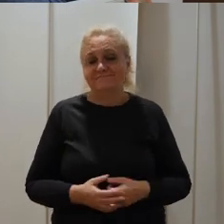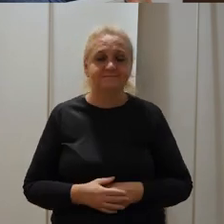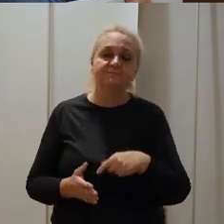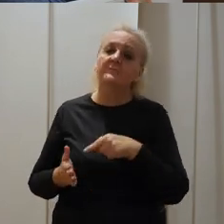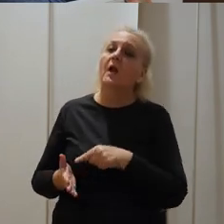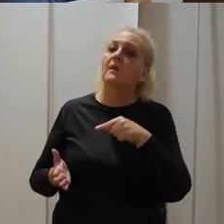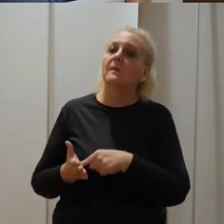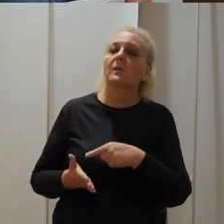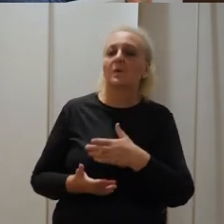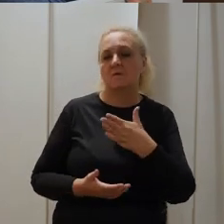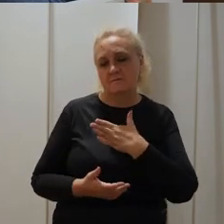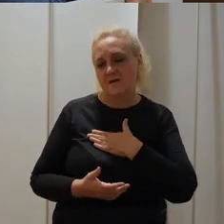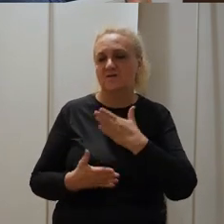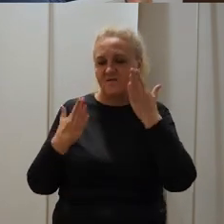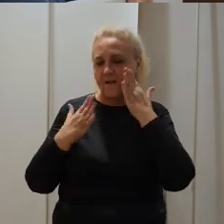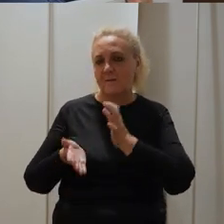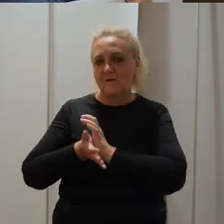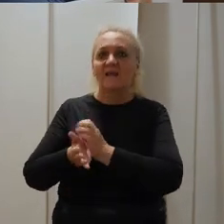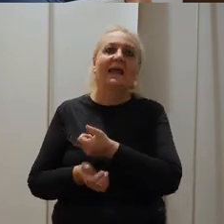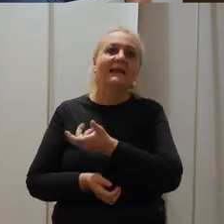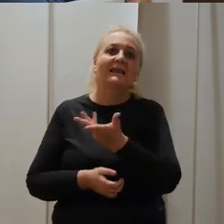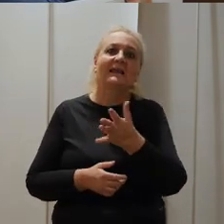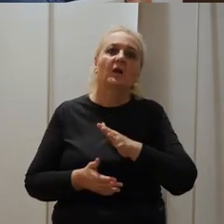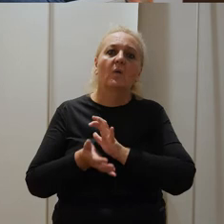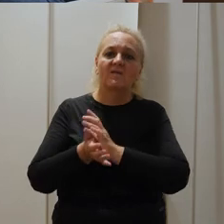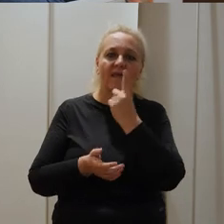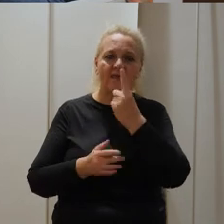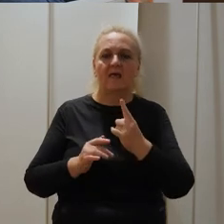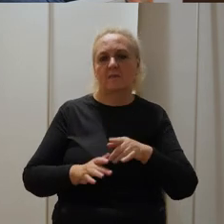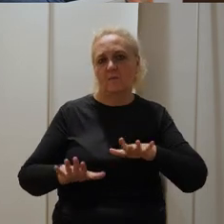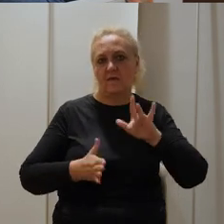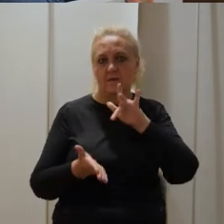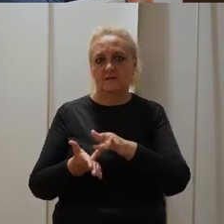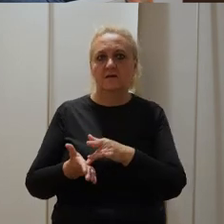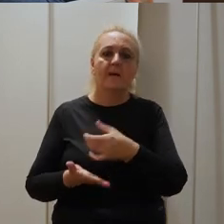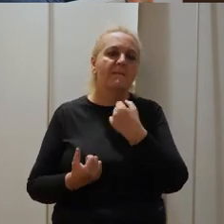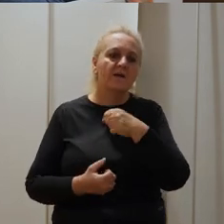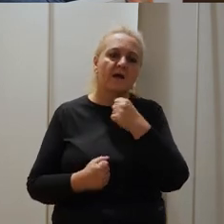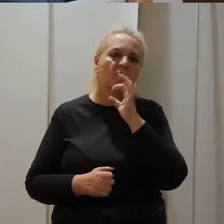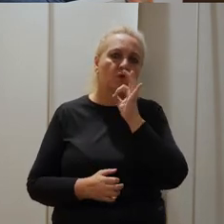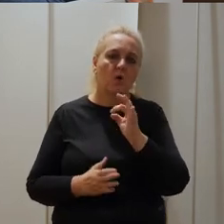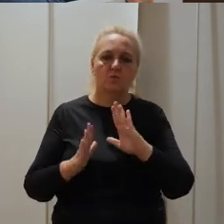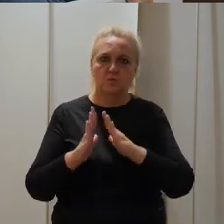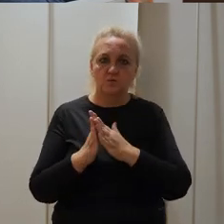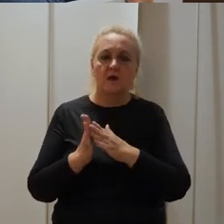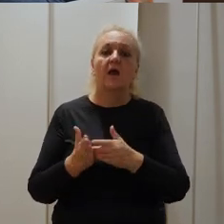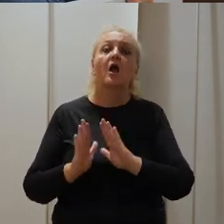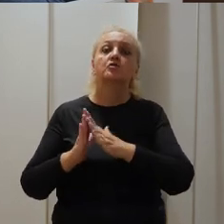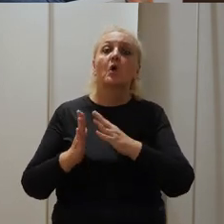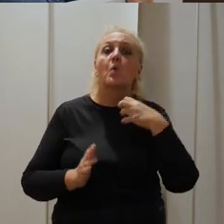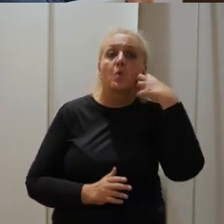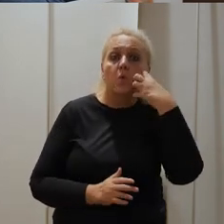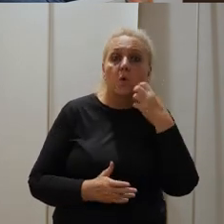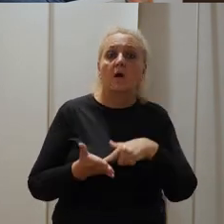Tutaj mamy świadomych wydawców, którzy, to też jest kilku wydawców naraz w jednym stoisku z bardzo, bardzo dobrymi książkami, w tym literaturą rumuńską na przykład,